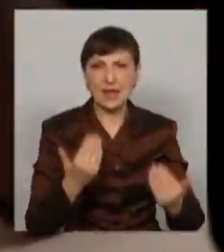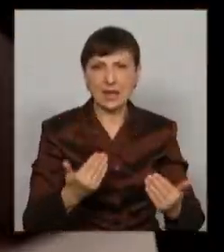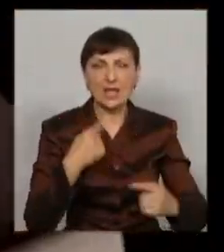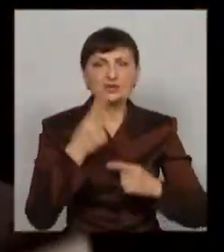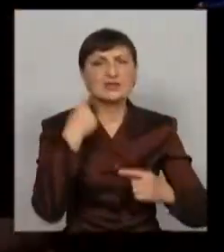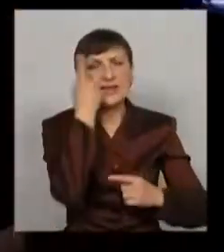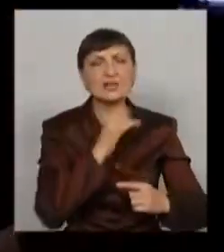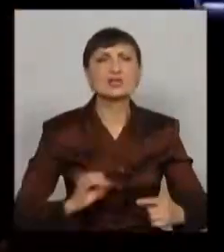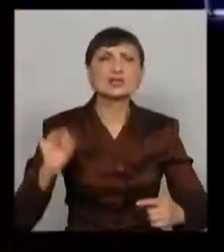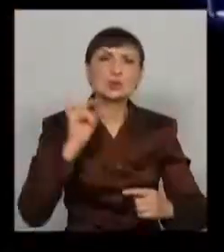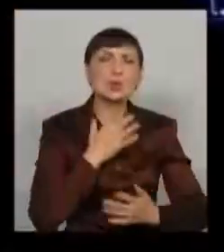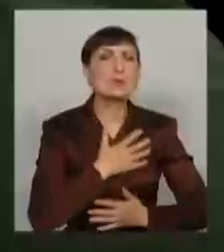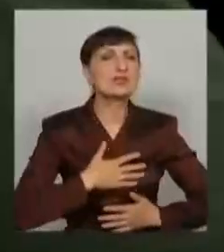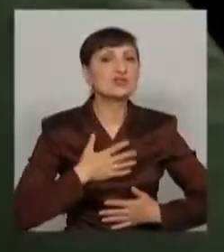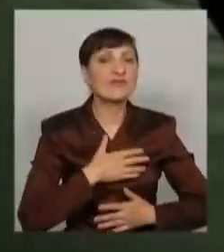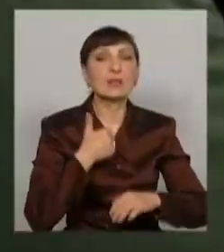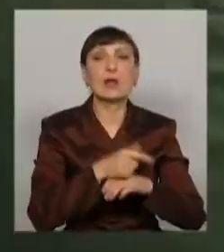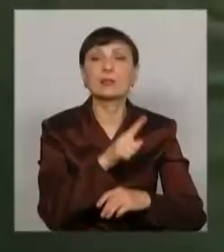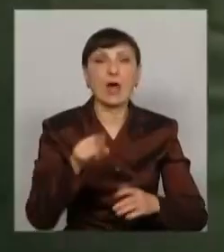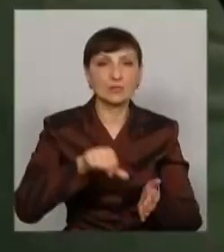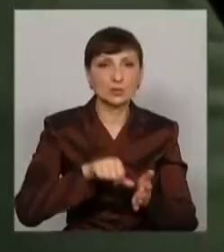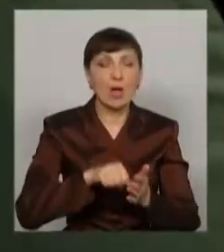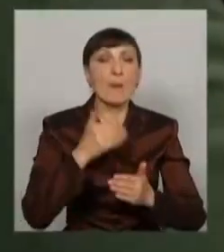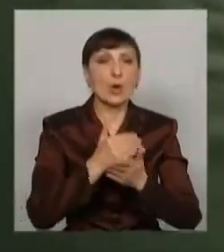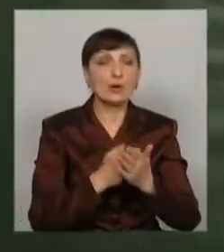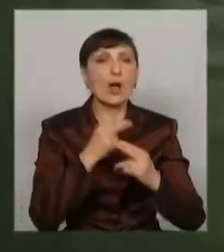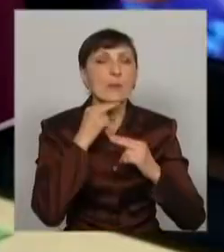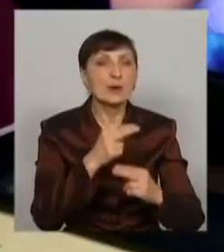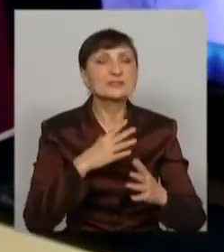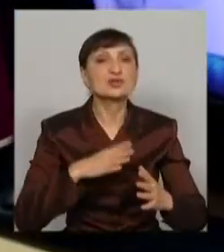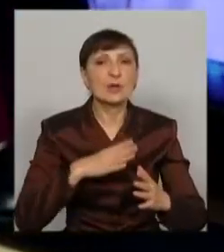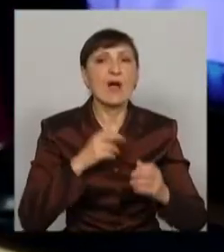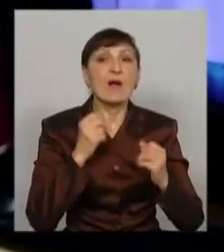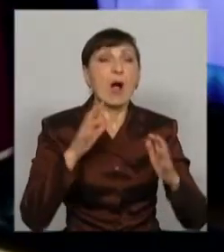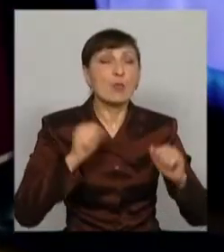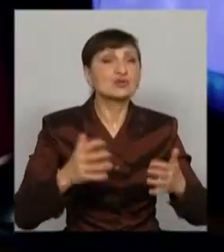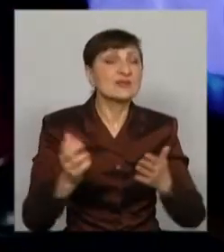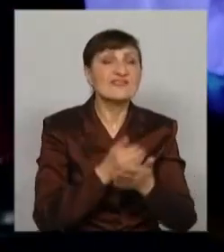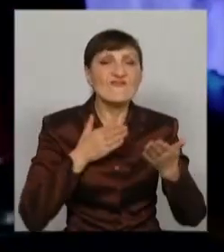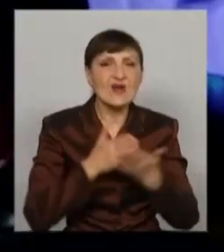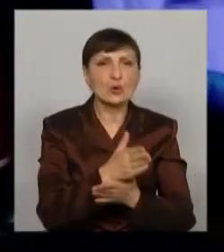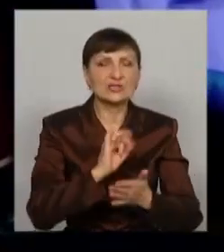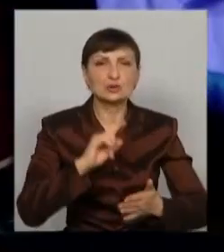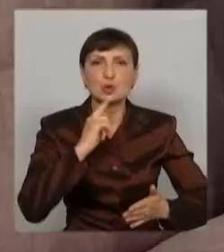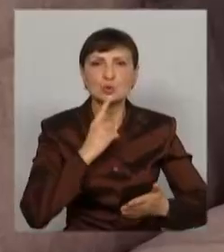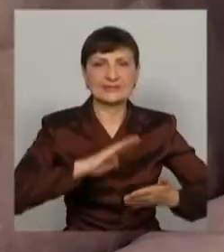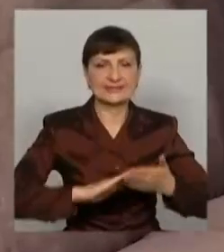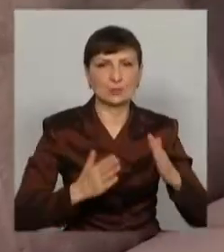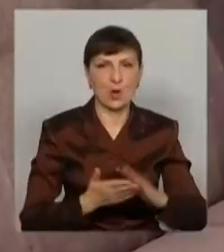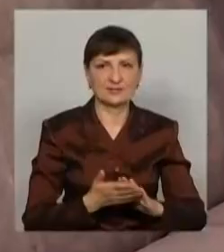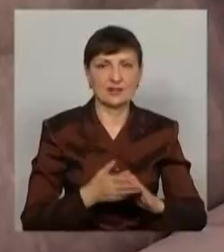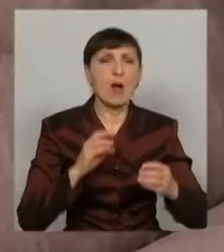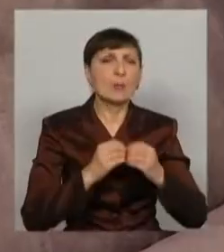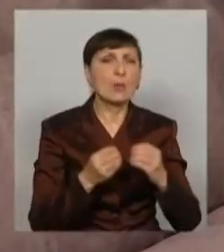личные истории и переживания главных героев программа нацелена показать, как можно найти выход из сложных жизненных ситуаций.